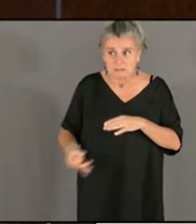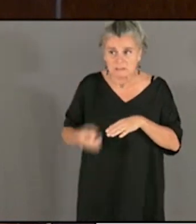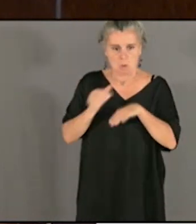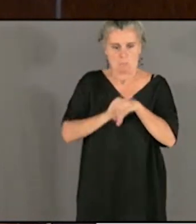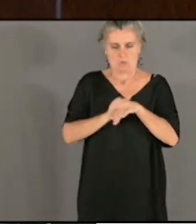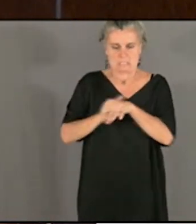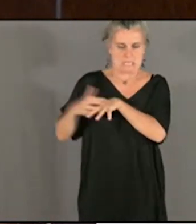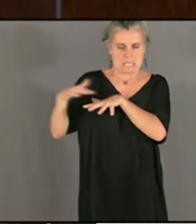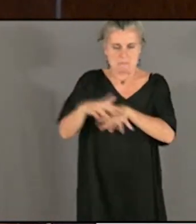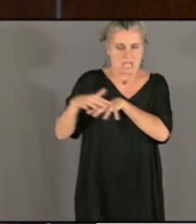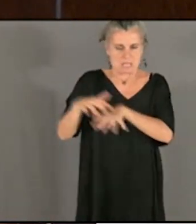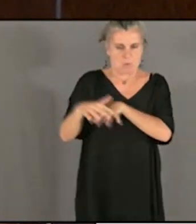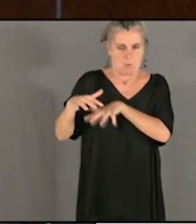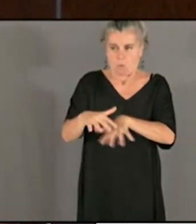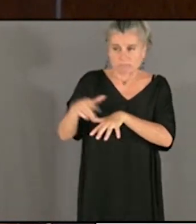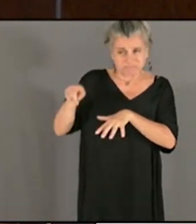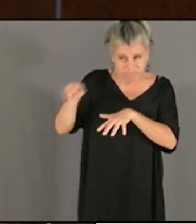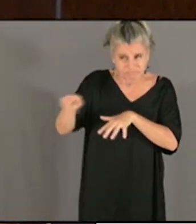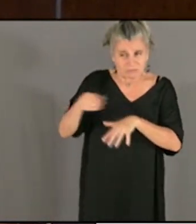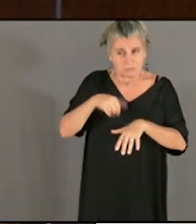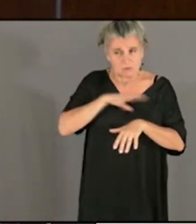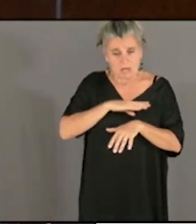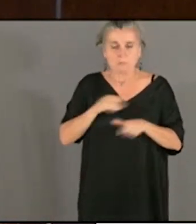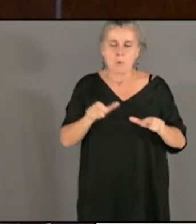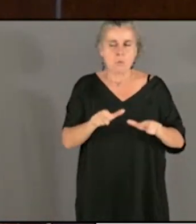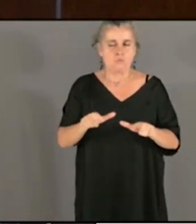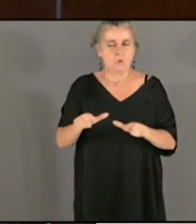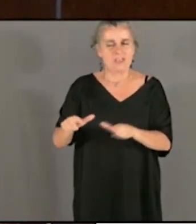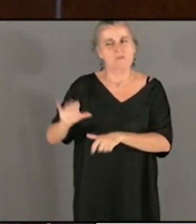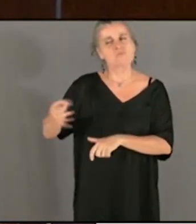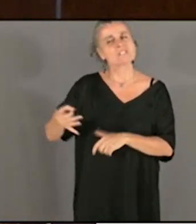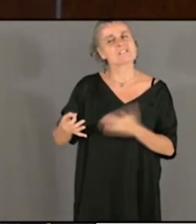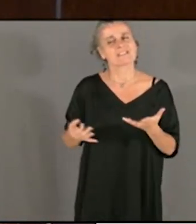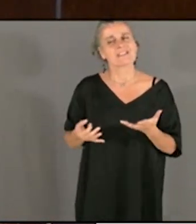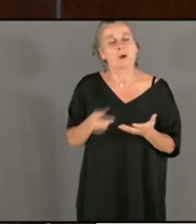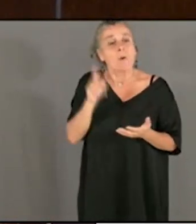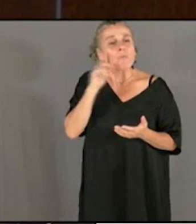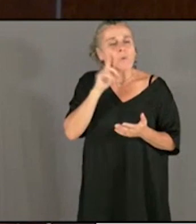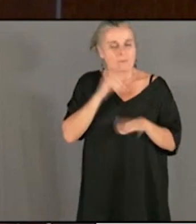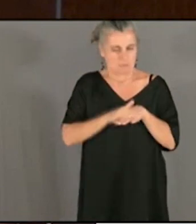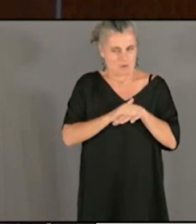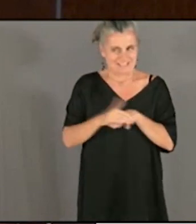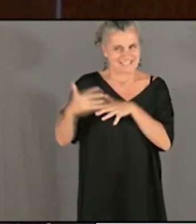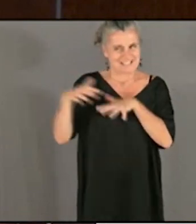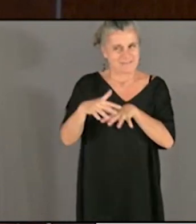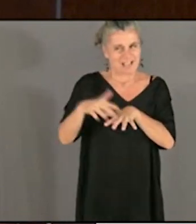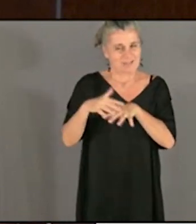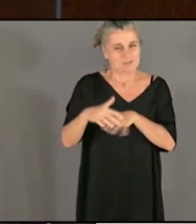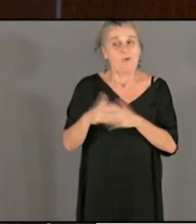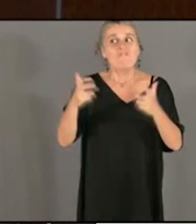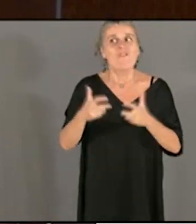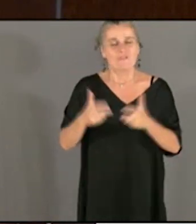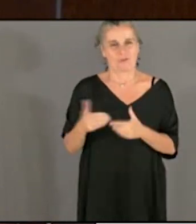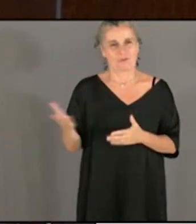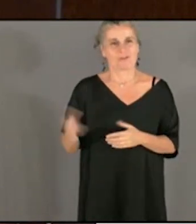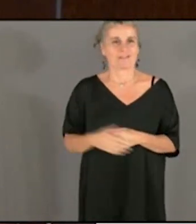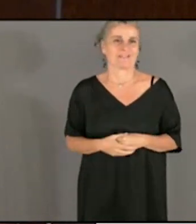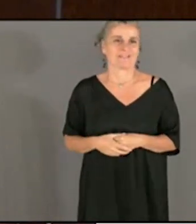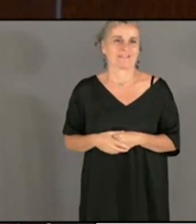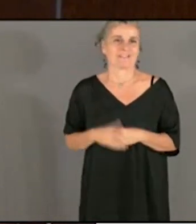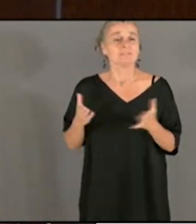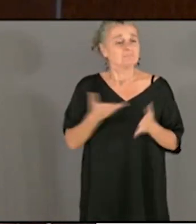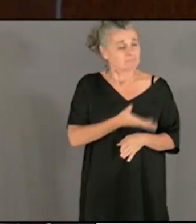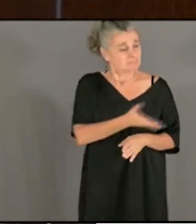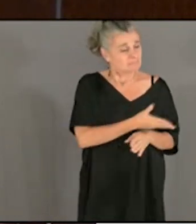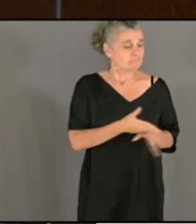politique d'immigration tout à fait contrôlée, parce qu'elle est souhaitée, cette politique. Elle est souhaitée tant par les bandes de gauche que par les bandes de